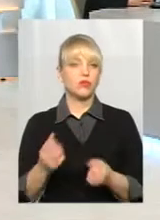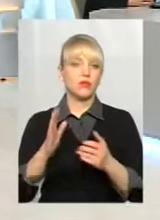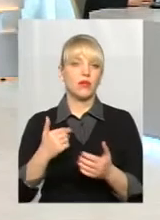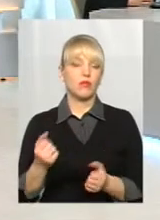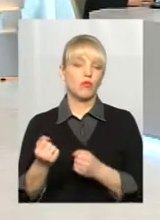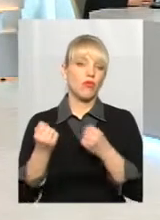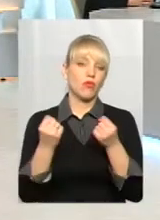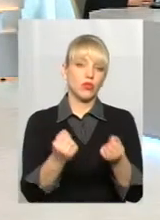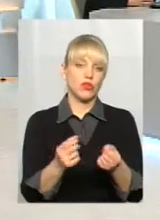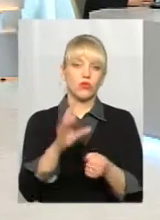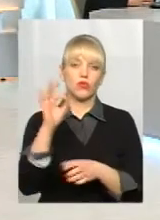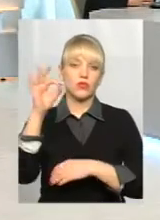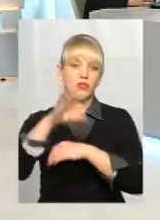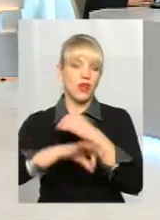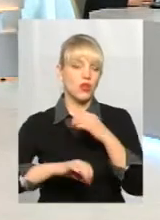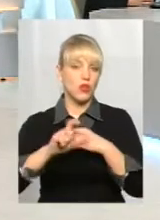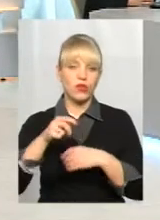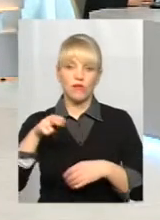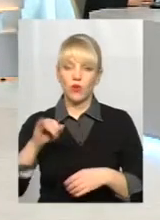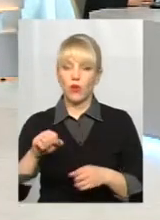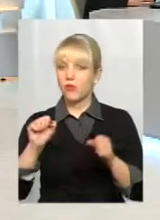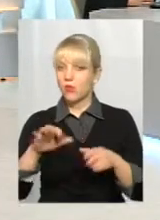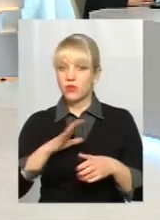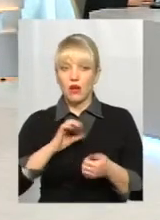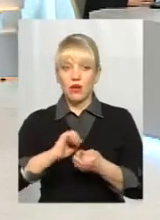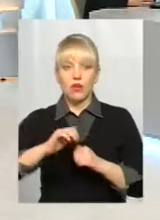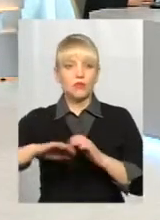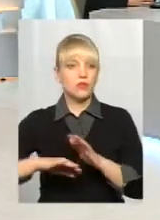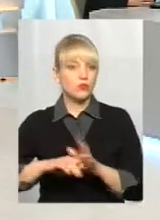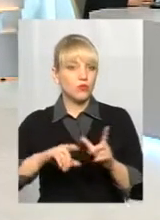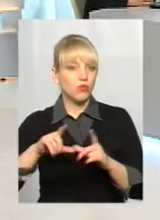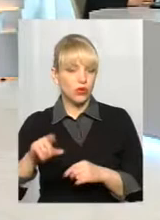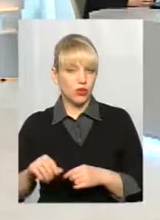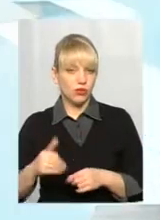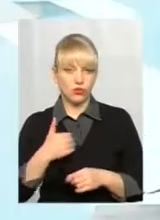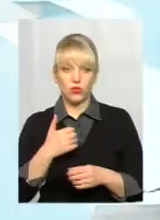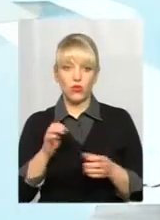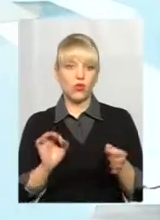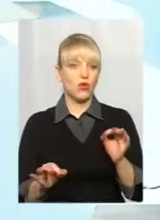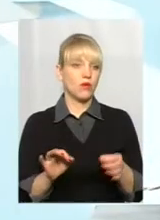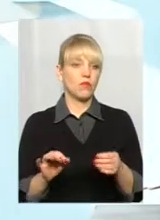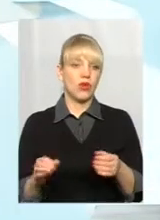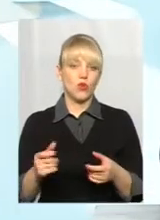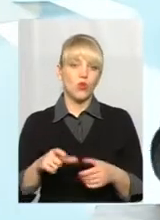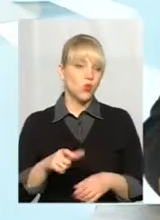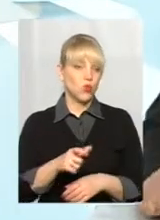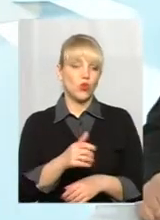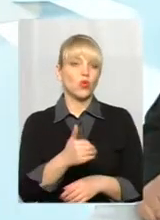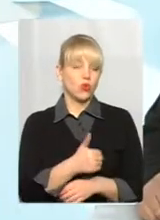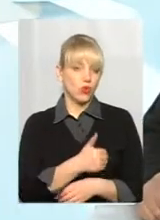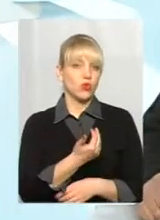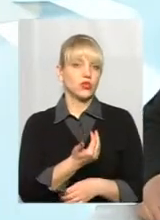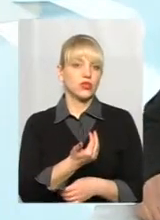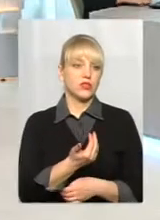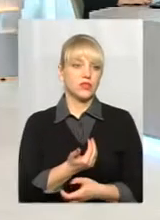Так? А може я до Кам'янця там чи до куди я поїду, от, хочеться нормальною дорогою хоч вже нарешті решт